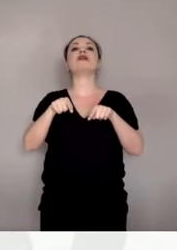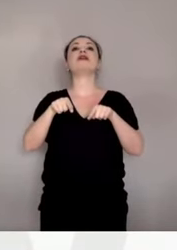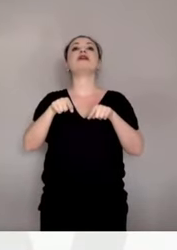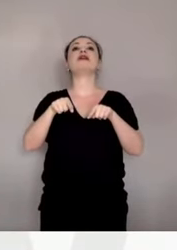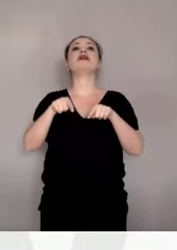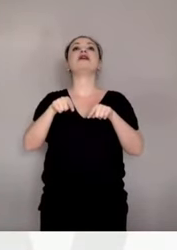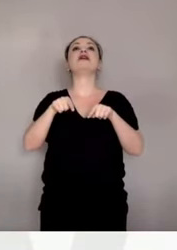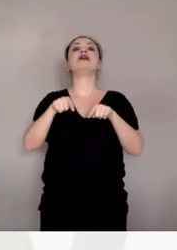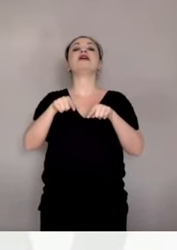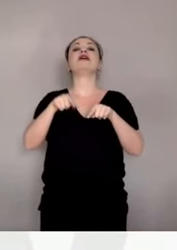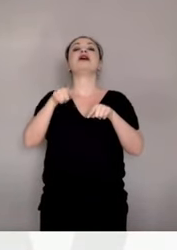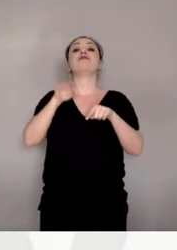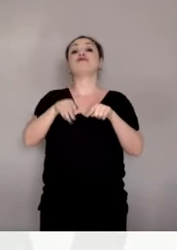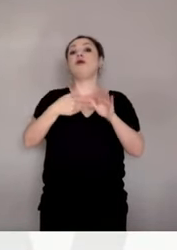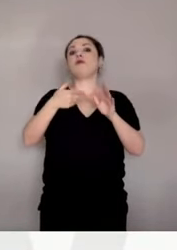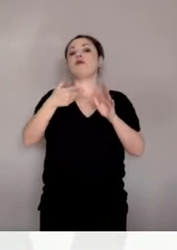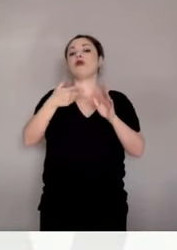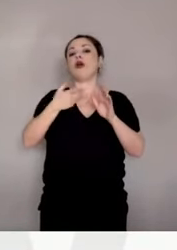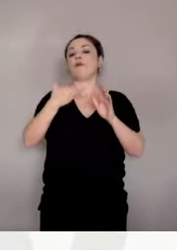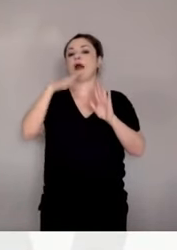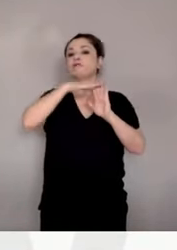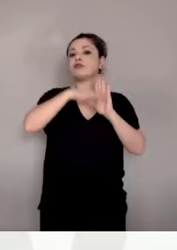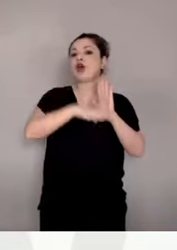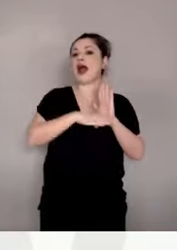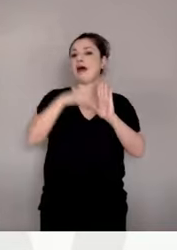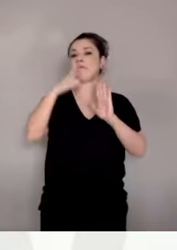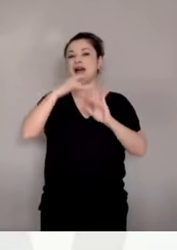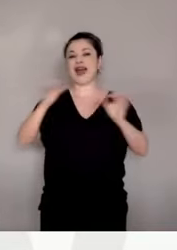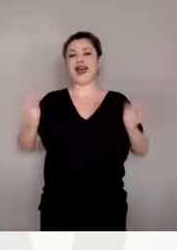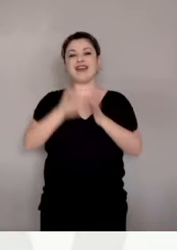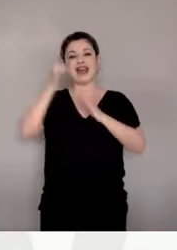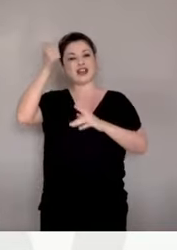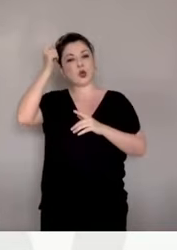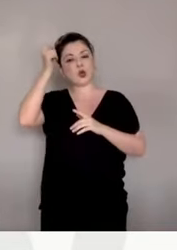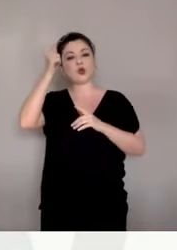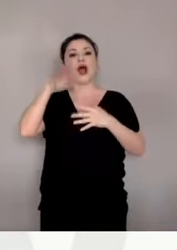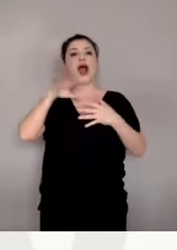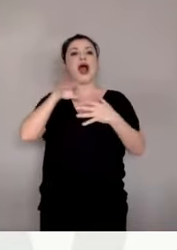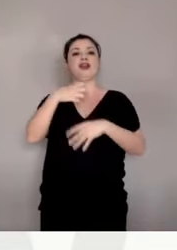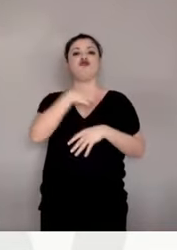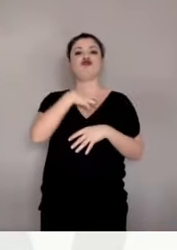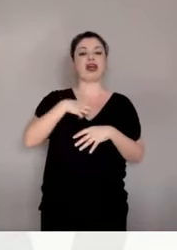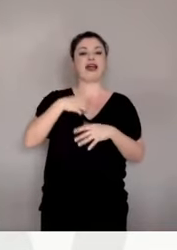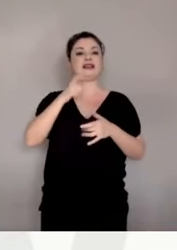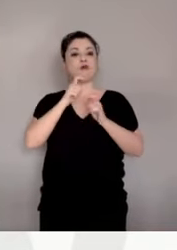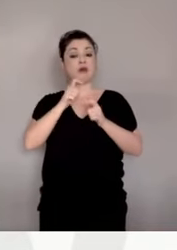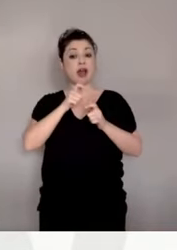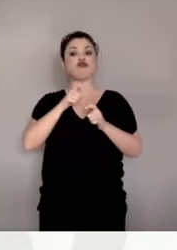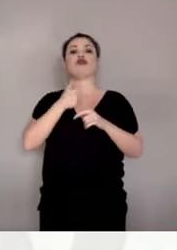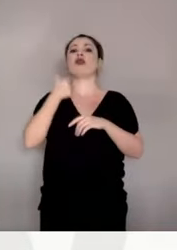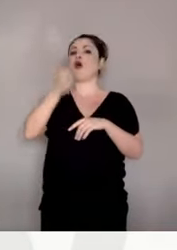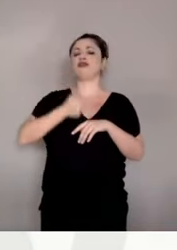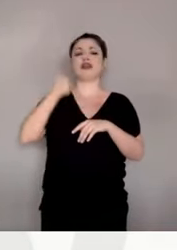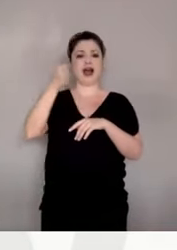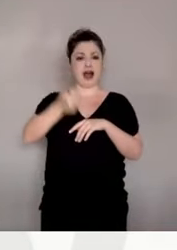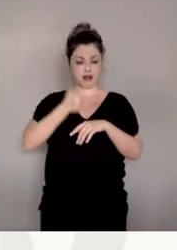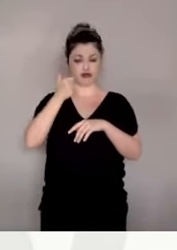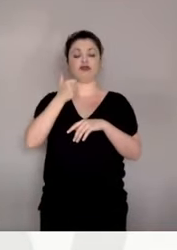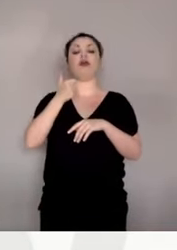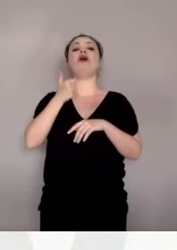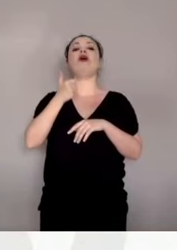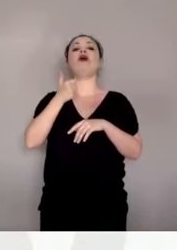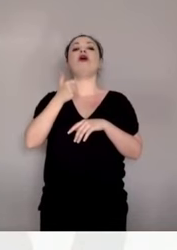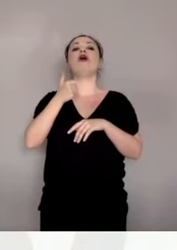un palinsesto di eventi culturali di comunicazione della scienza che è annuale e che abbiamo